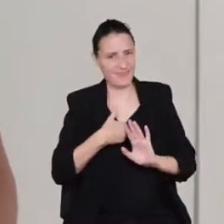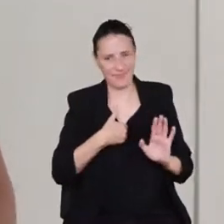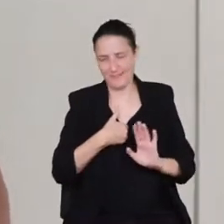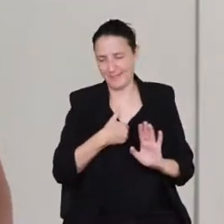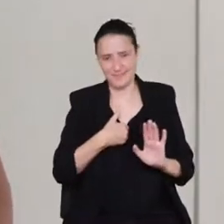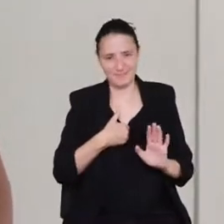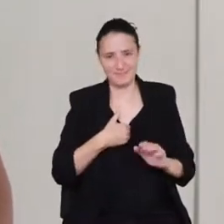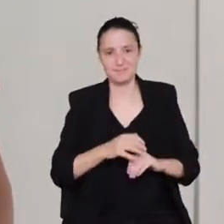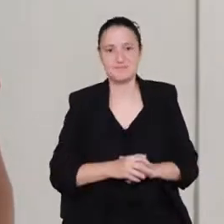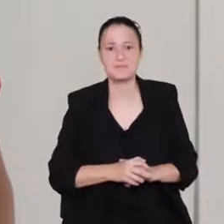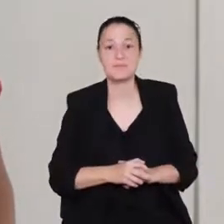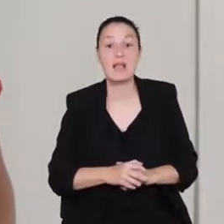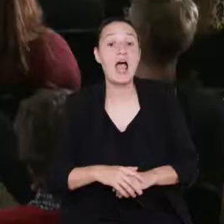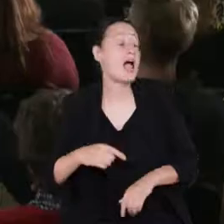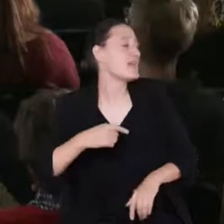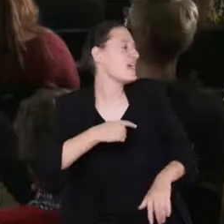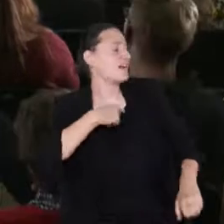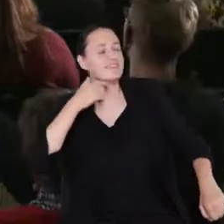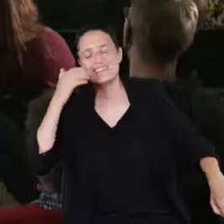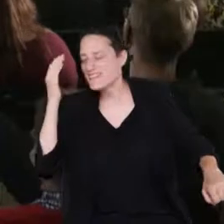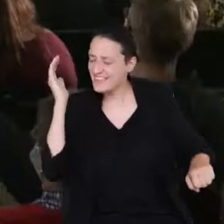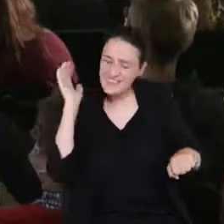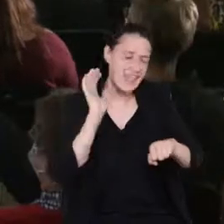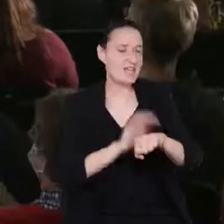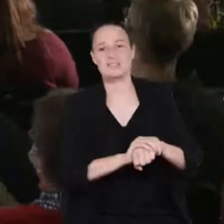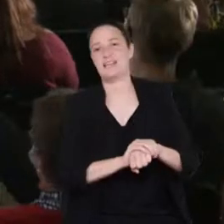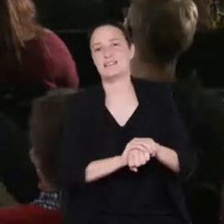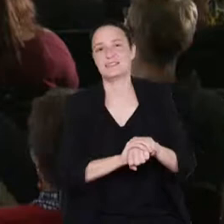No tu ja się absolutnie nie zgadzam.